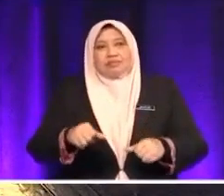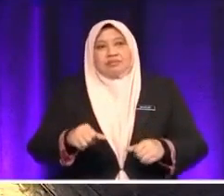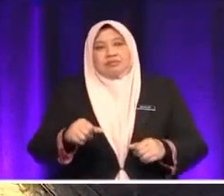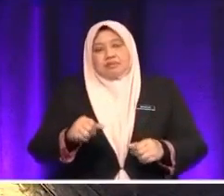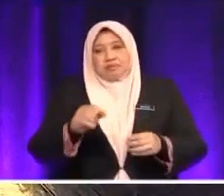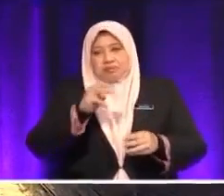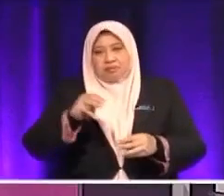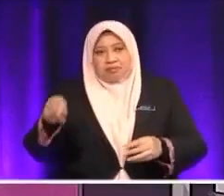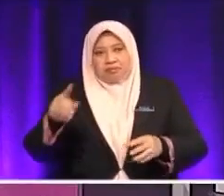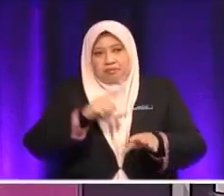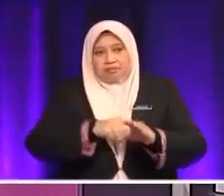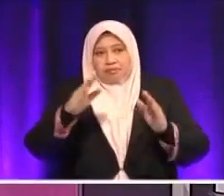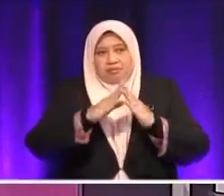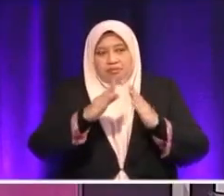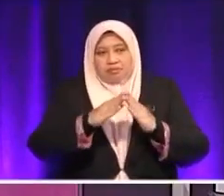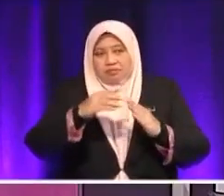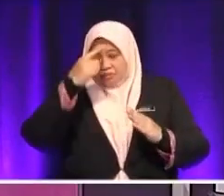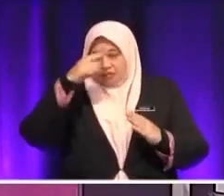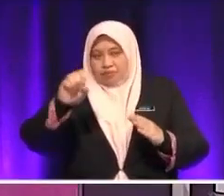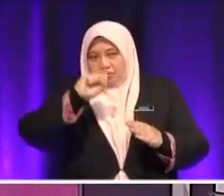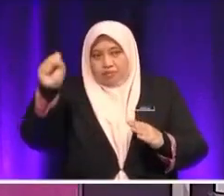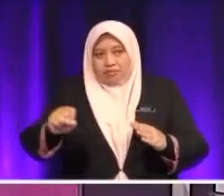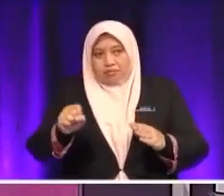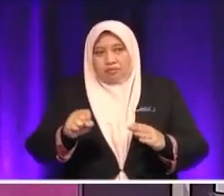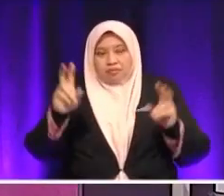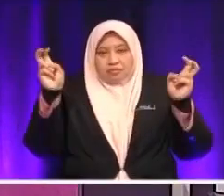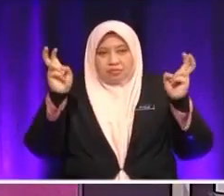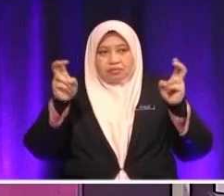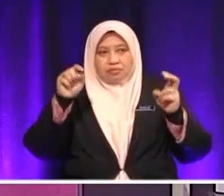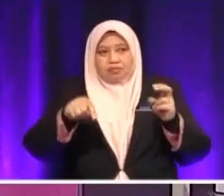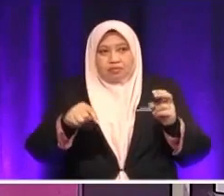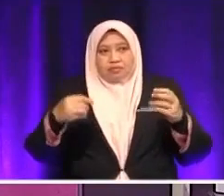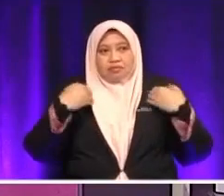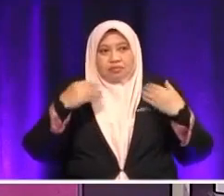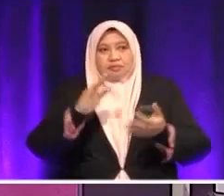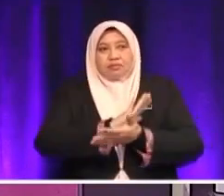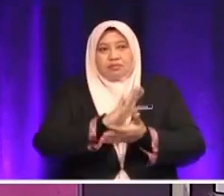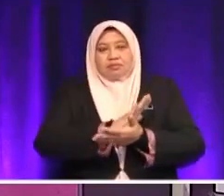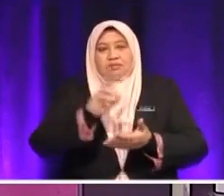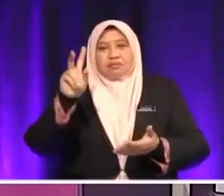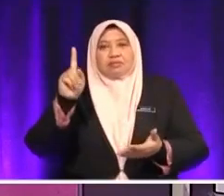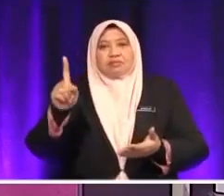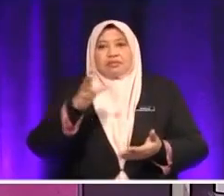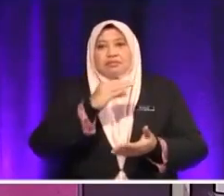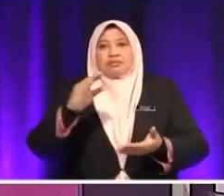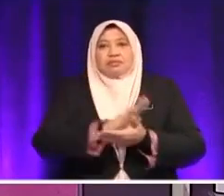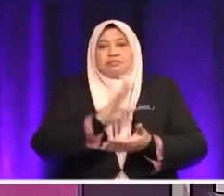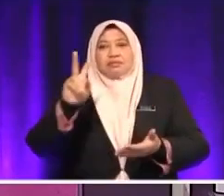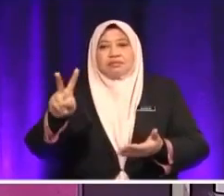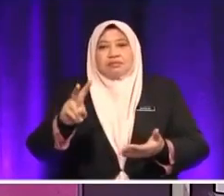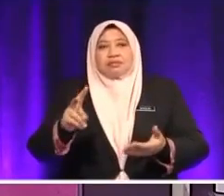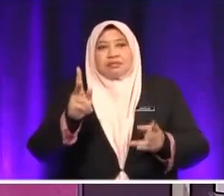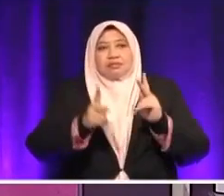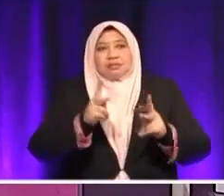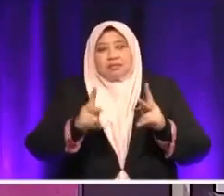murid-murid di rumah kita untuk soal yang ini atau topik ini kita ada kertas 1 dan kertas 2 kalau satu